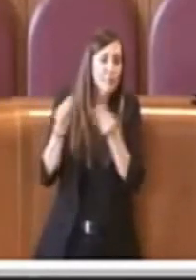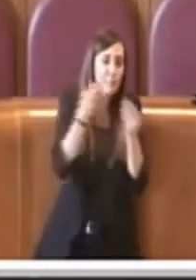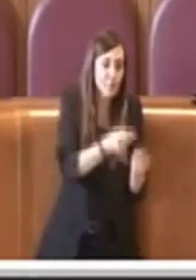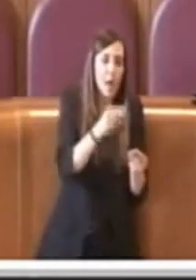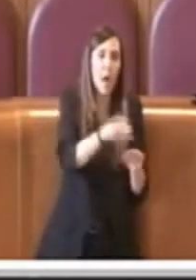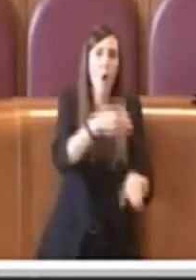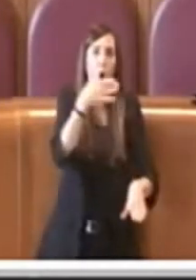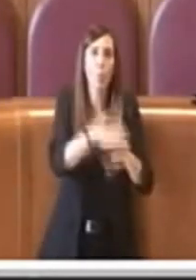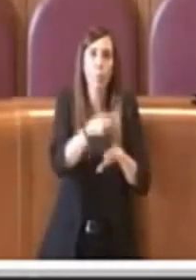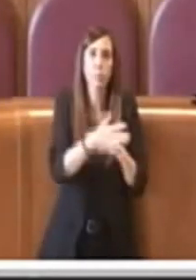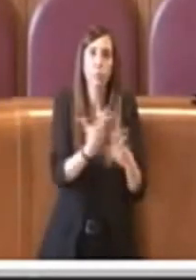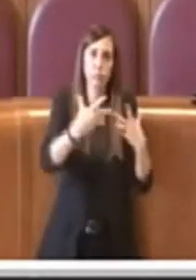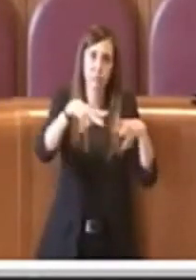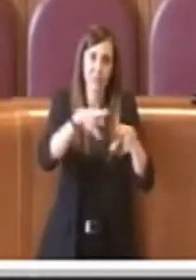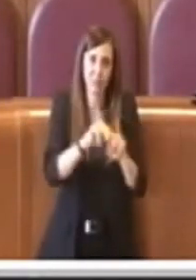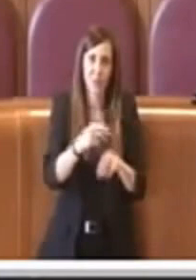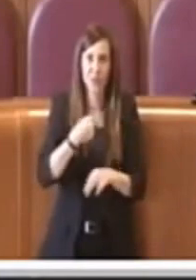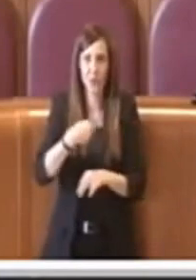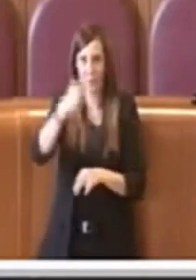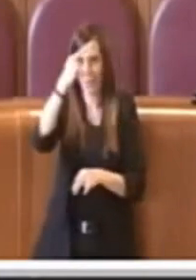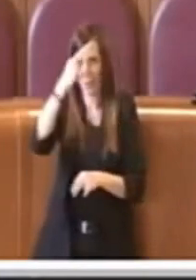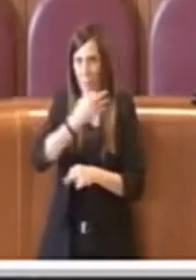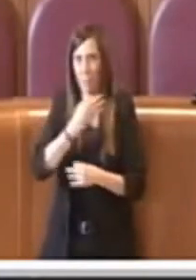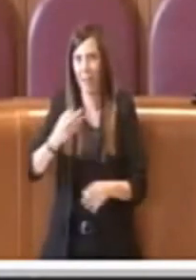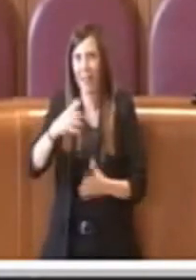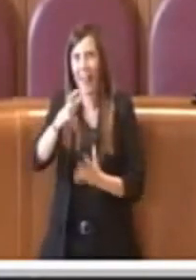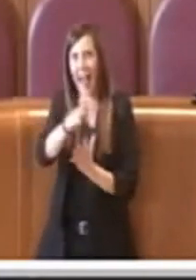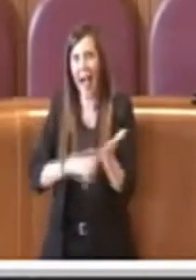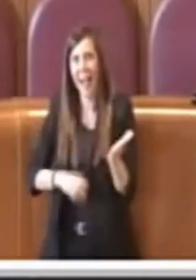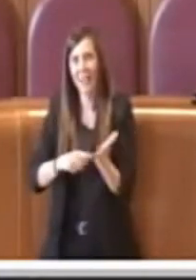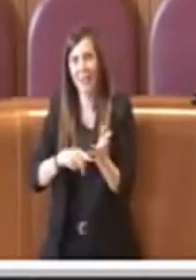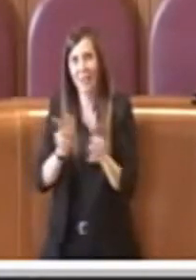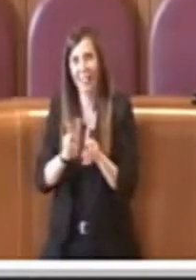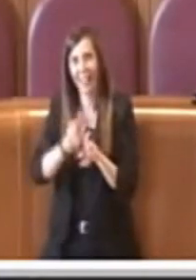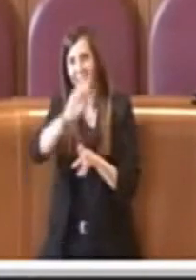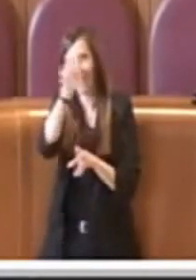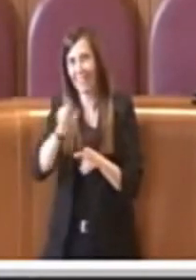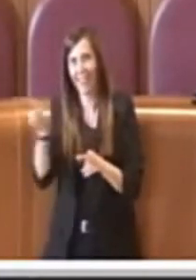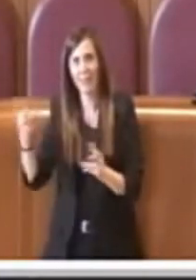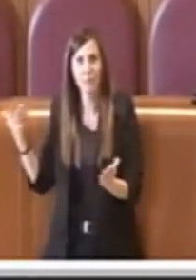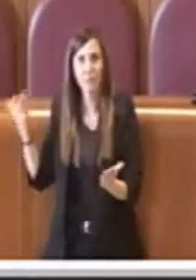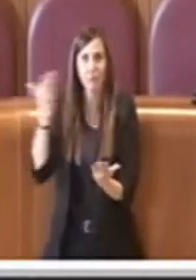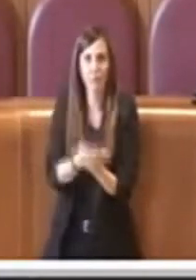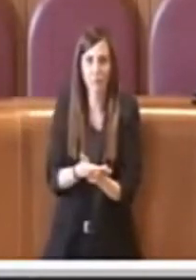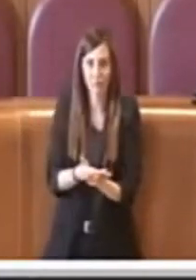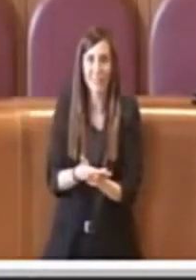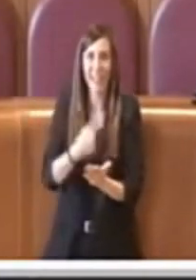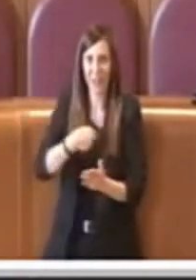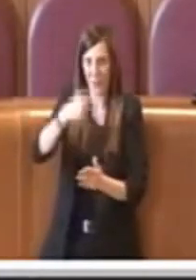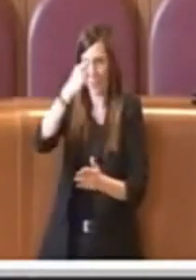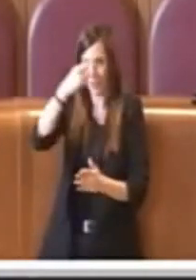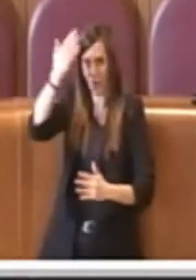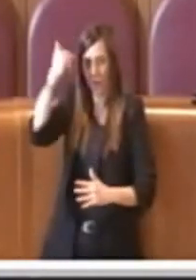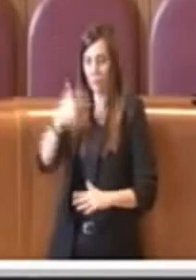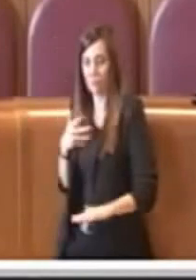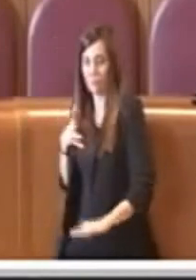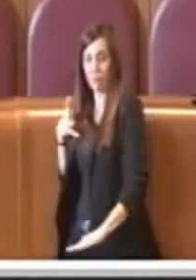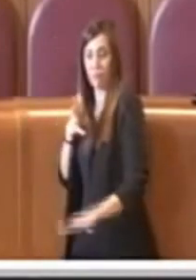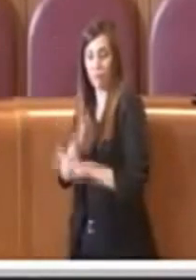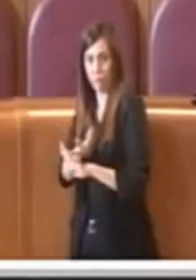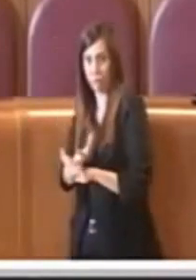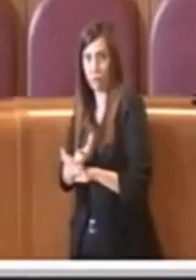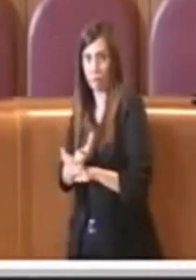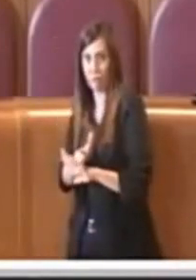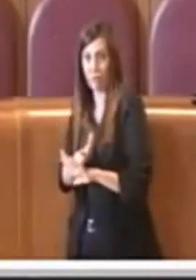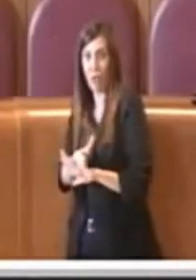l'atto che presentò fratelli d'italia a suo tempo perché inter anche in quel caso intervenne io a suo tempo non dicemmo che la